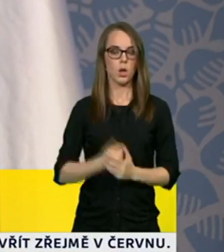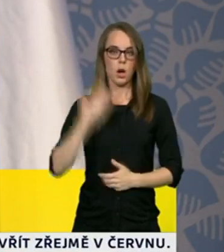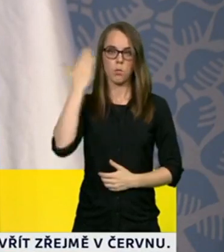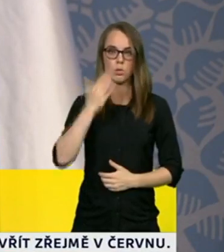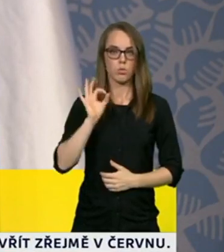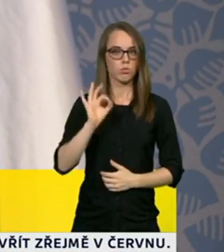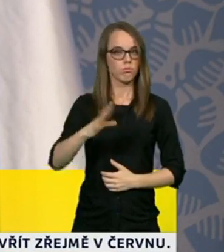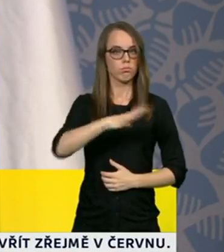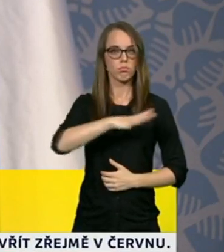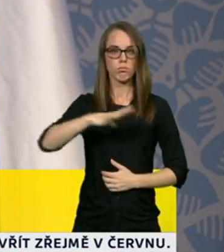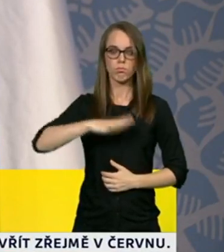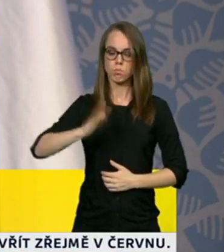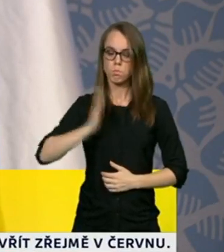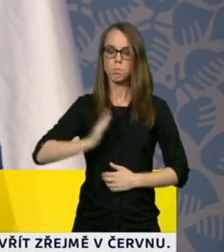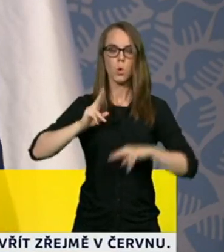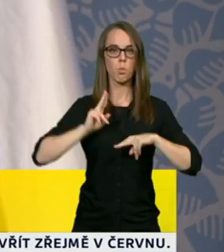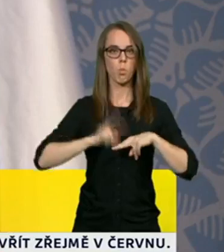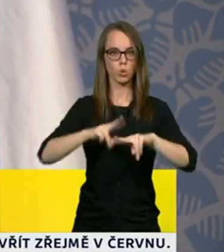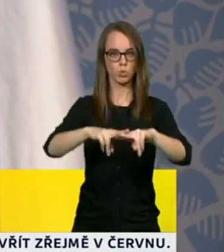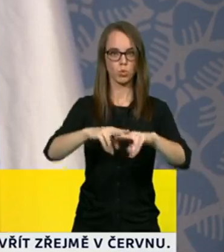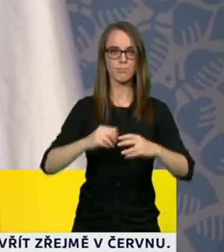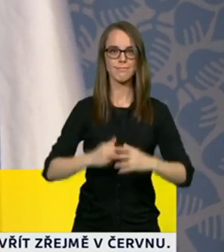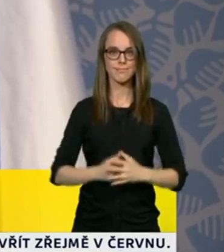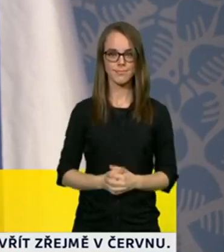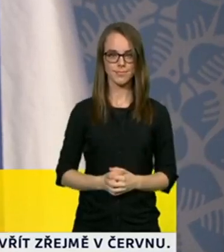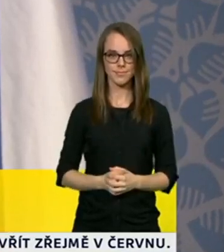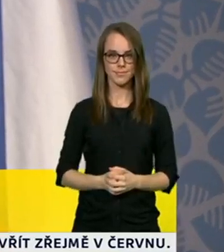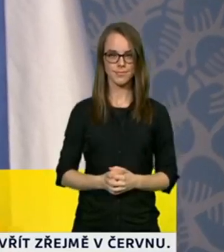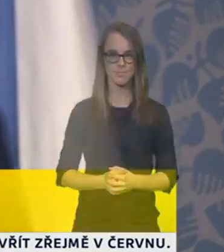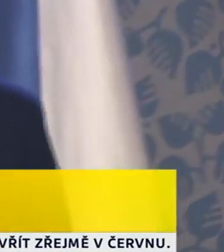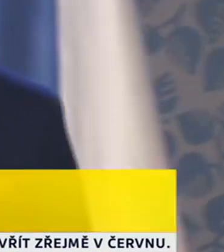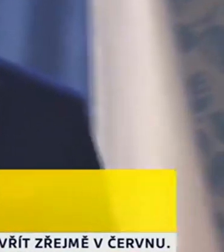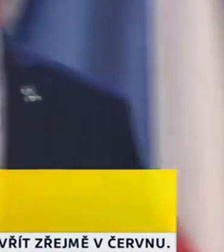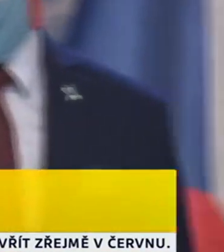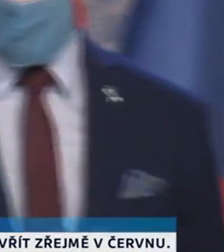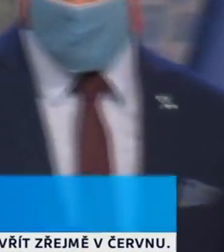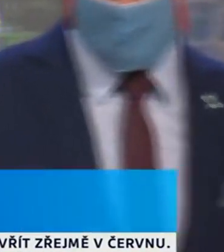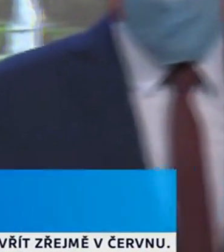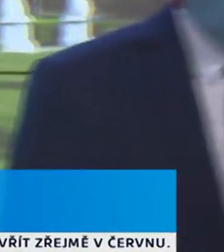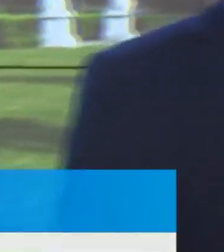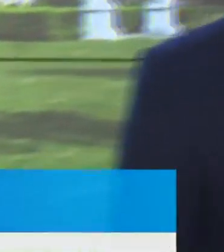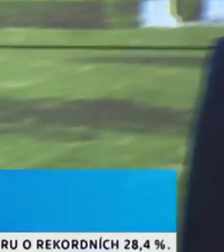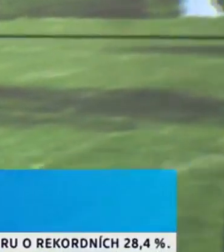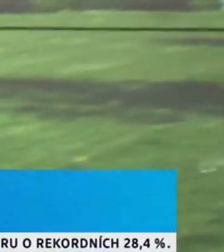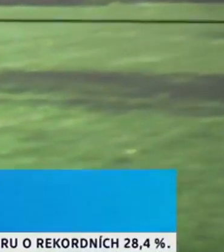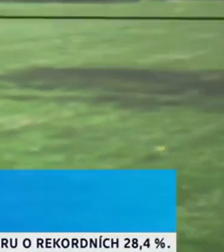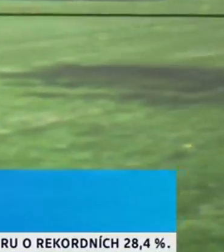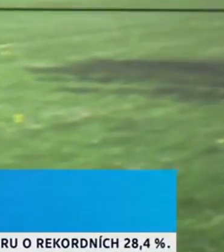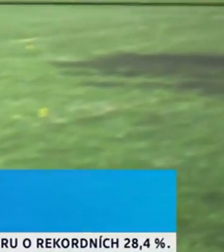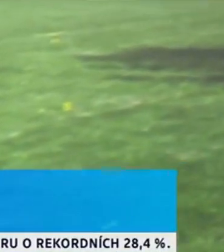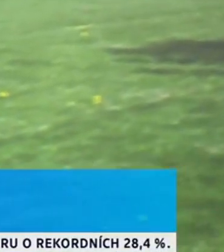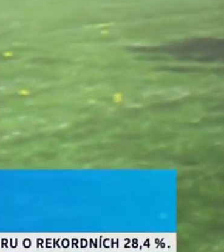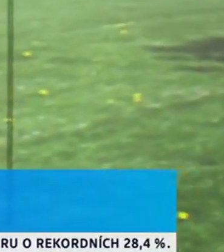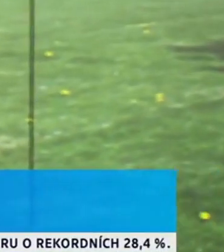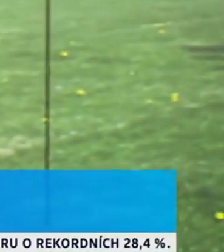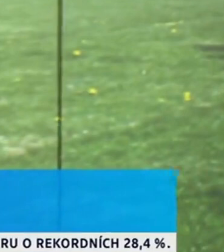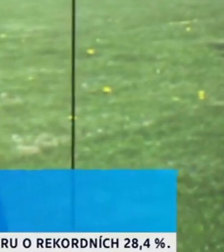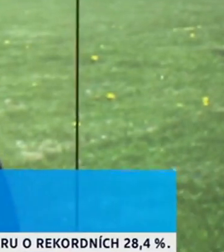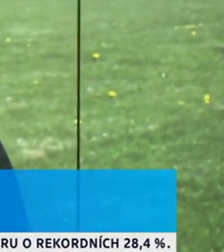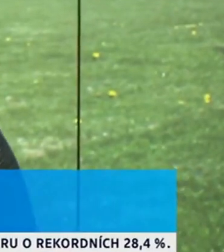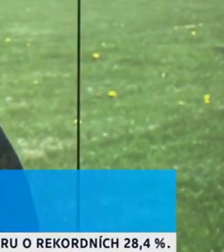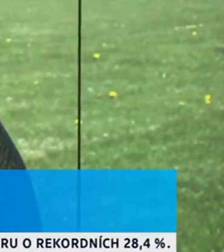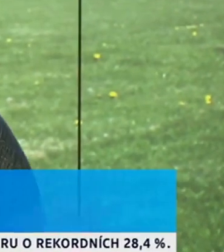tomto směru já na tom nevidím úplně nic špatného. Tak k tomu ošetřovnému, my jsme to skutečně dnes řešili, ale